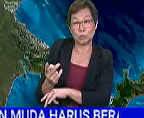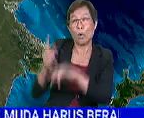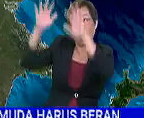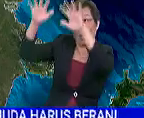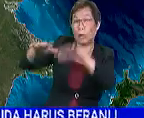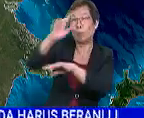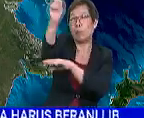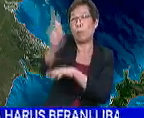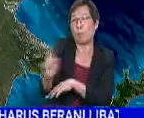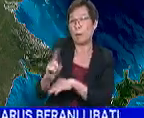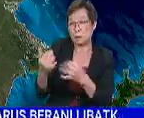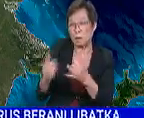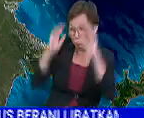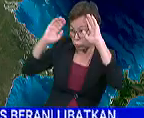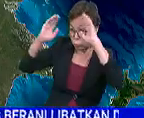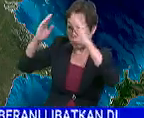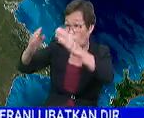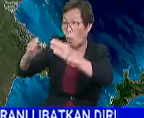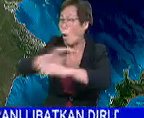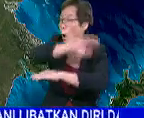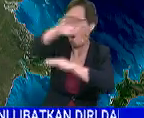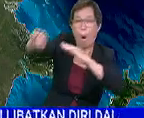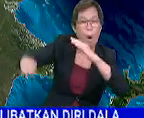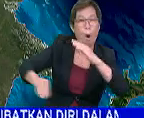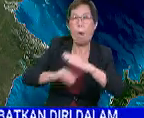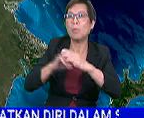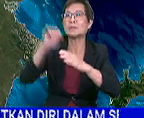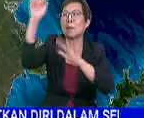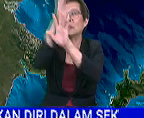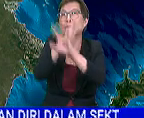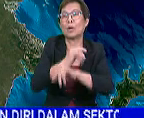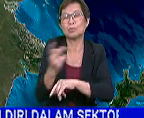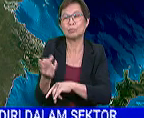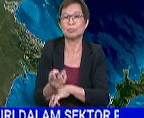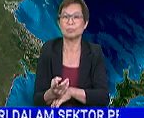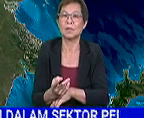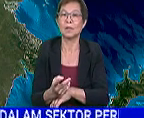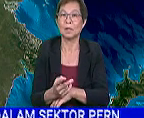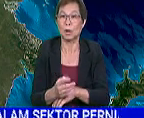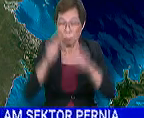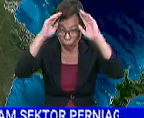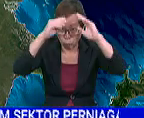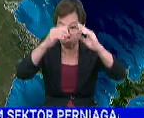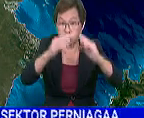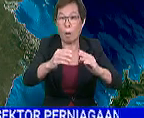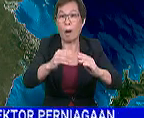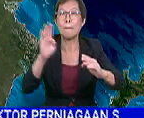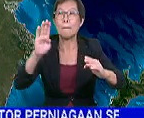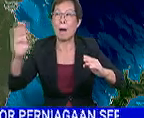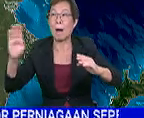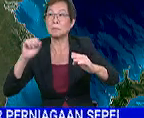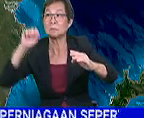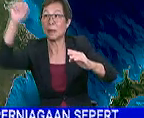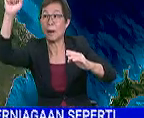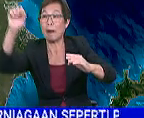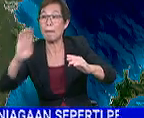beserta diuk petir kini hatikan di hampir kesemua bahagian bagi kedua-dua negeri lebih tertumpu di bahagian barat negeri